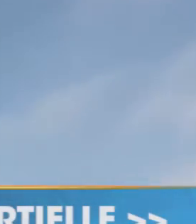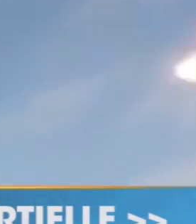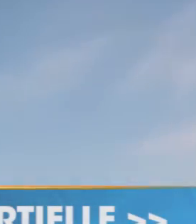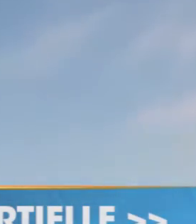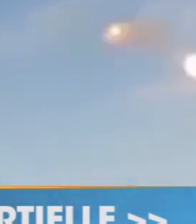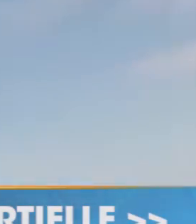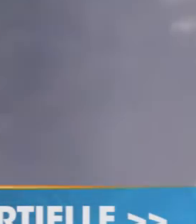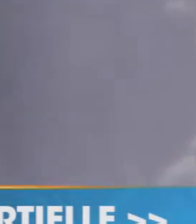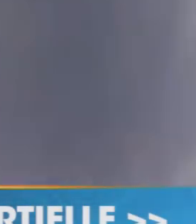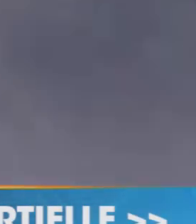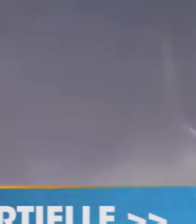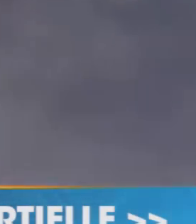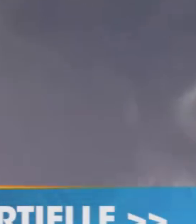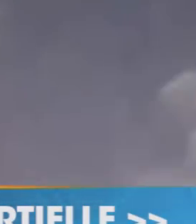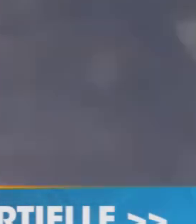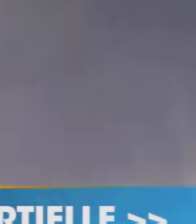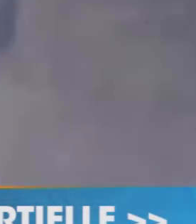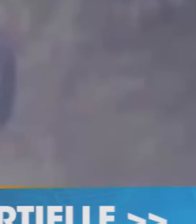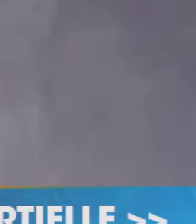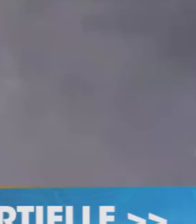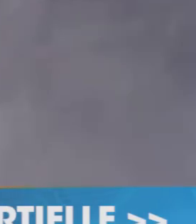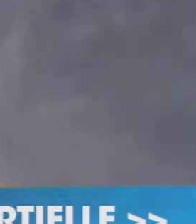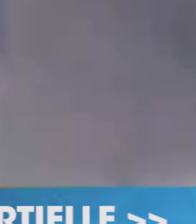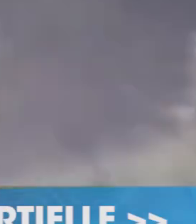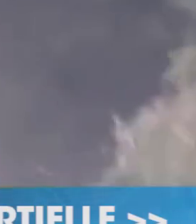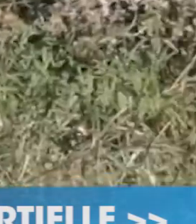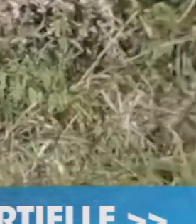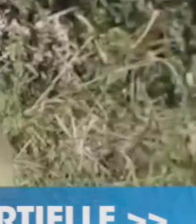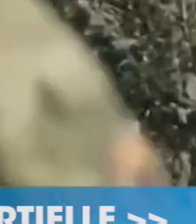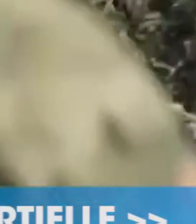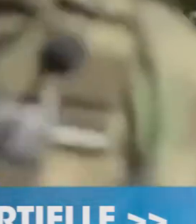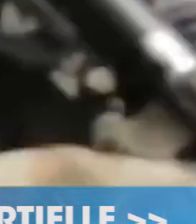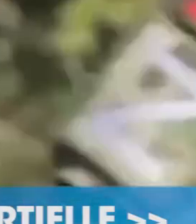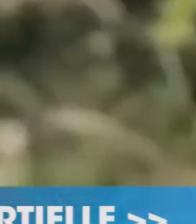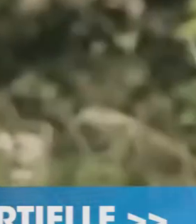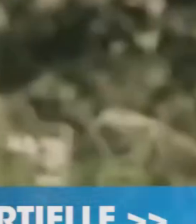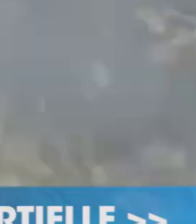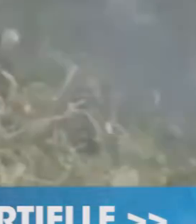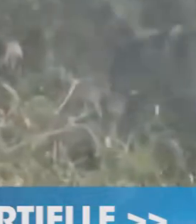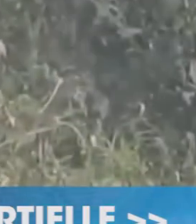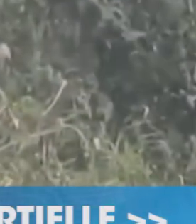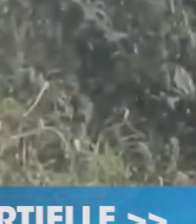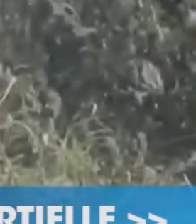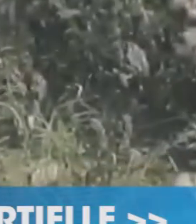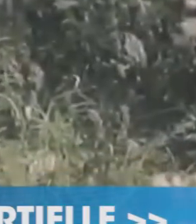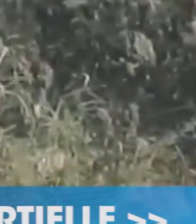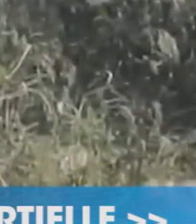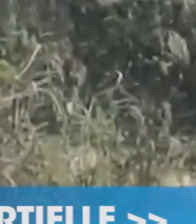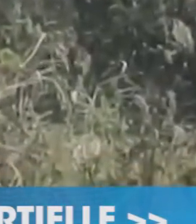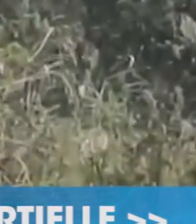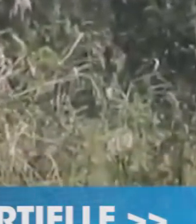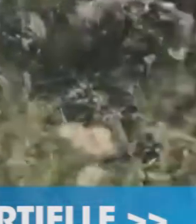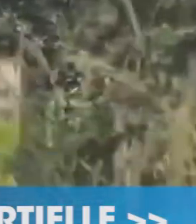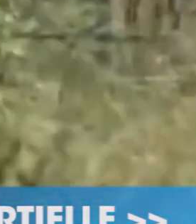Enfin, le conflit russo-ukrainien, le président Vladimir Poutine annonce une mobilisation militaire partielle en